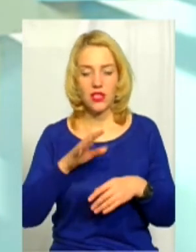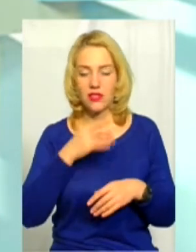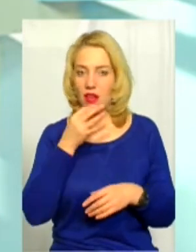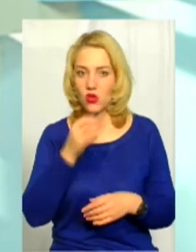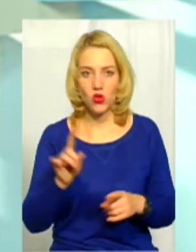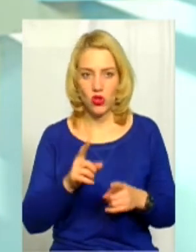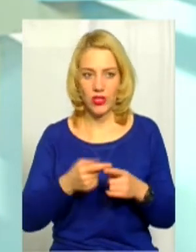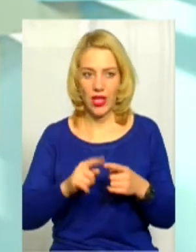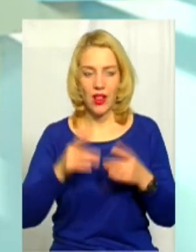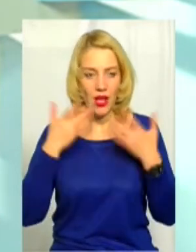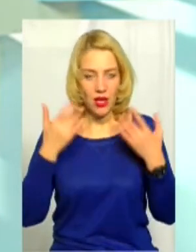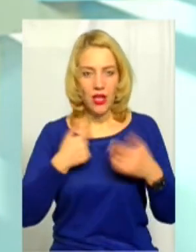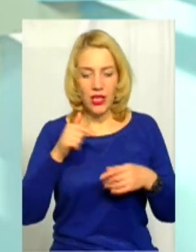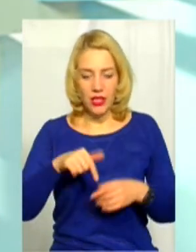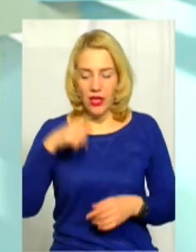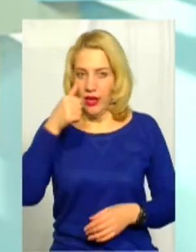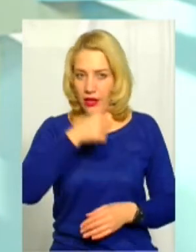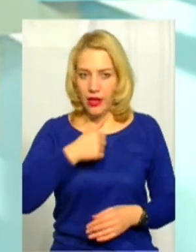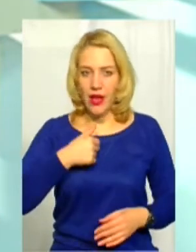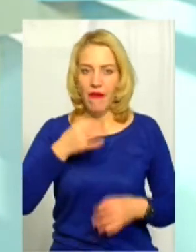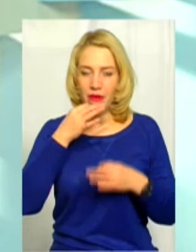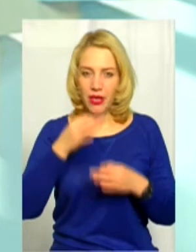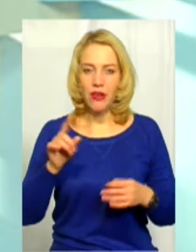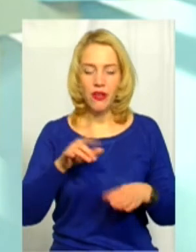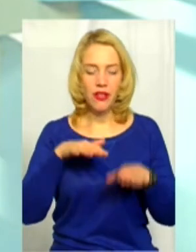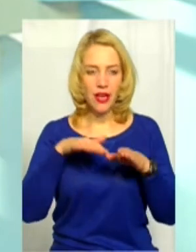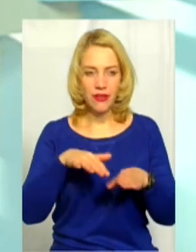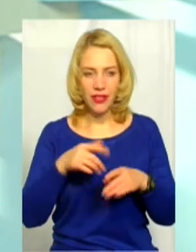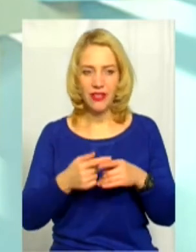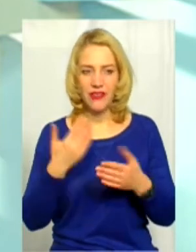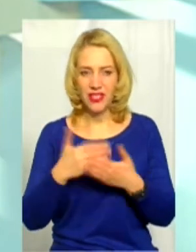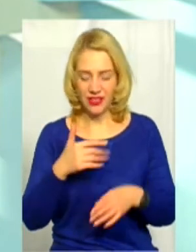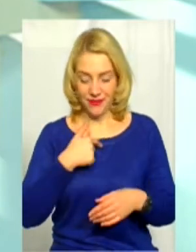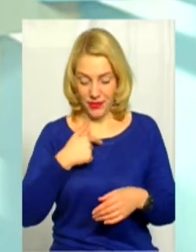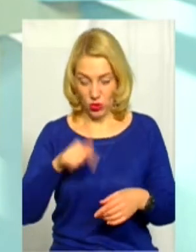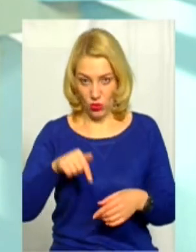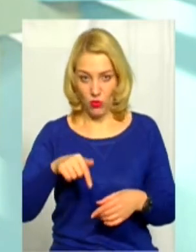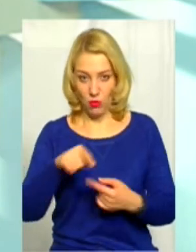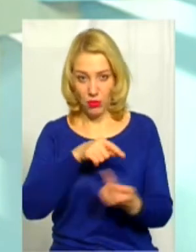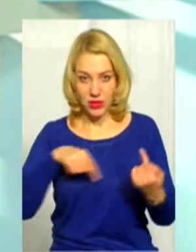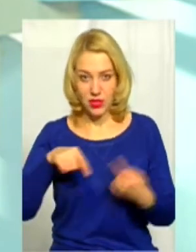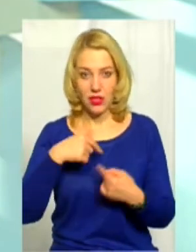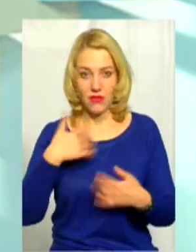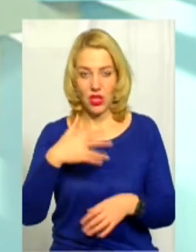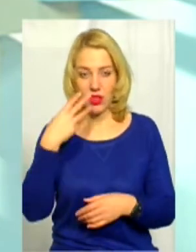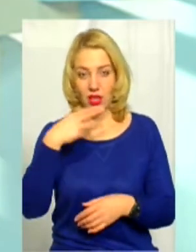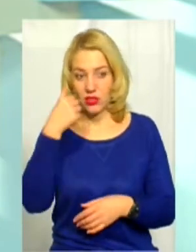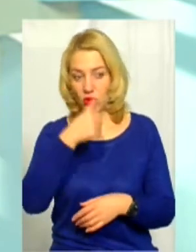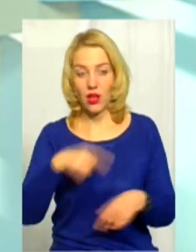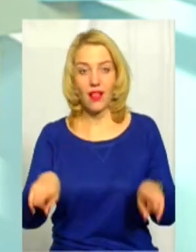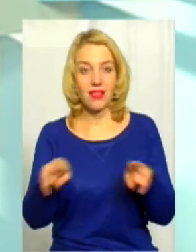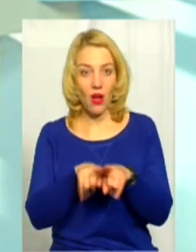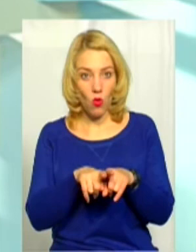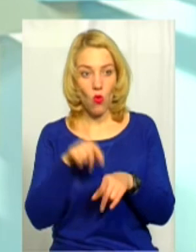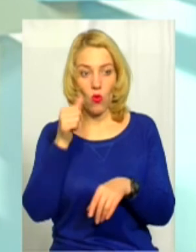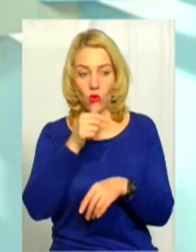легше. Цей рік, я вам хочу сказати, я в швейному бізнесі вже більше 30 років, але такого року,